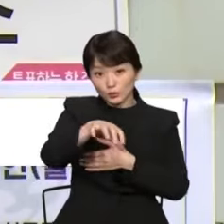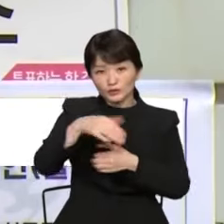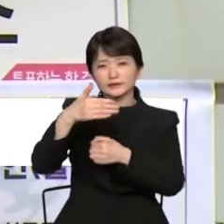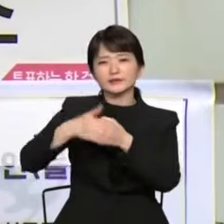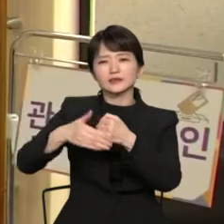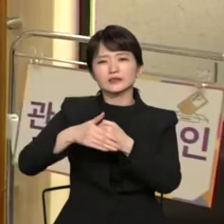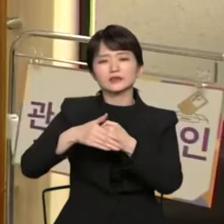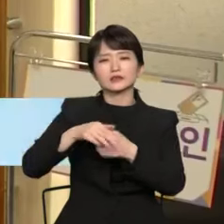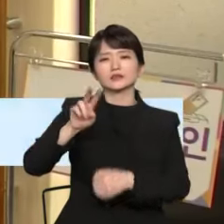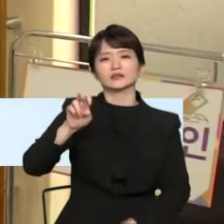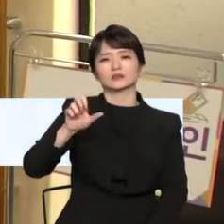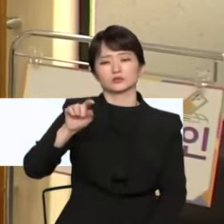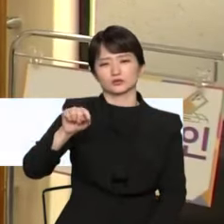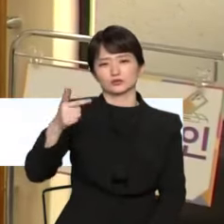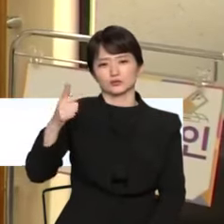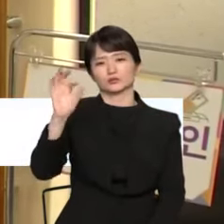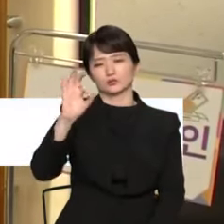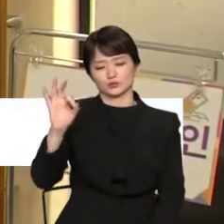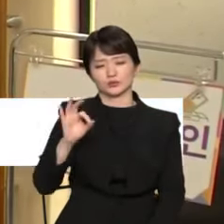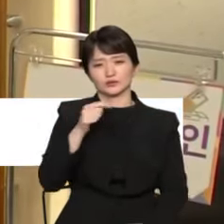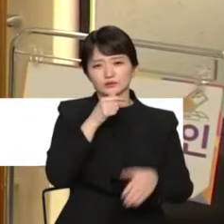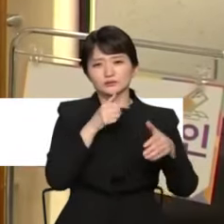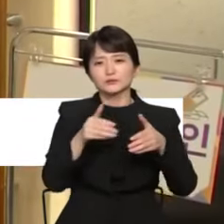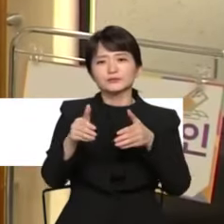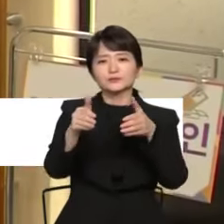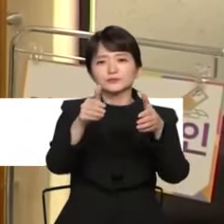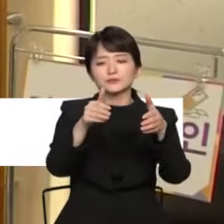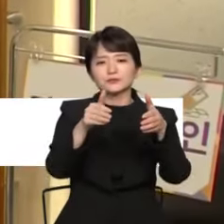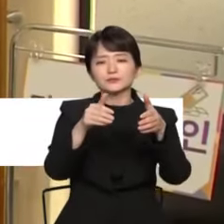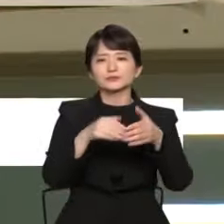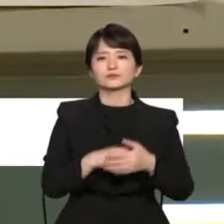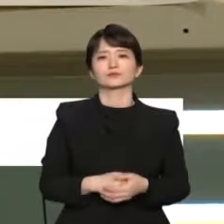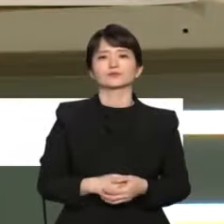대구였습니다. 25.6%였고요. 경기도도 이